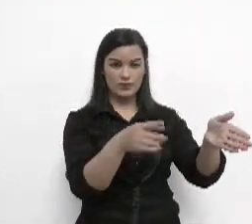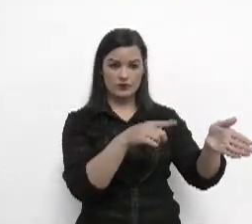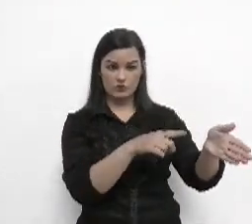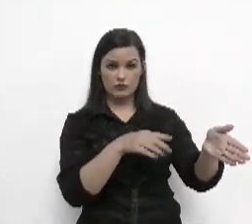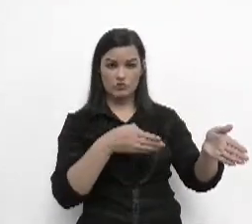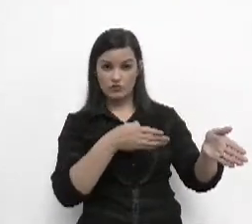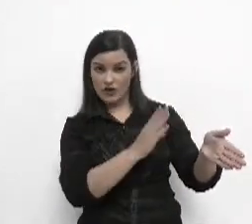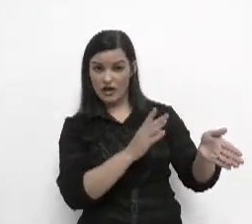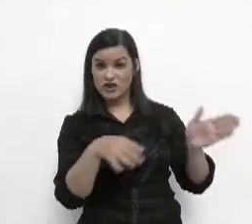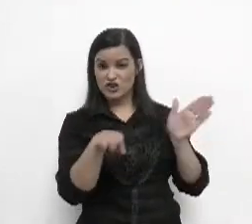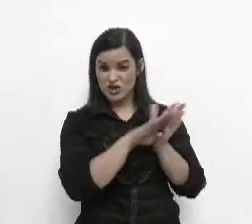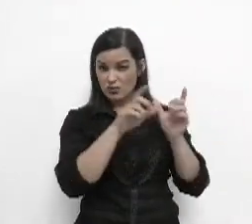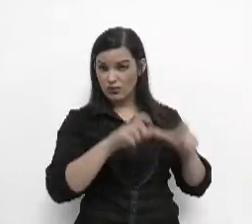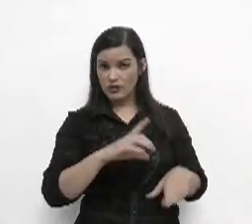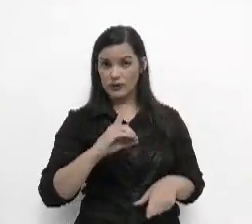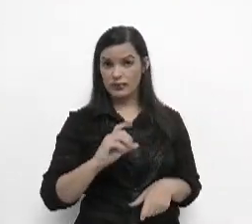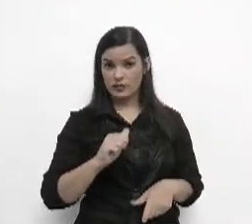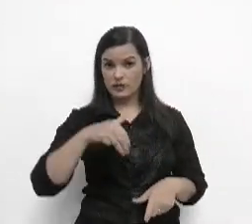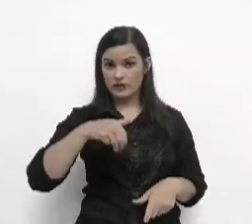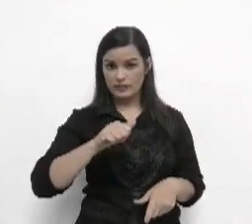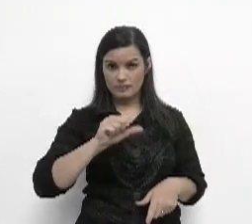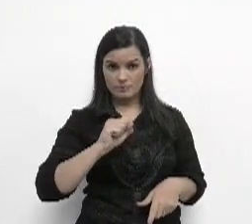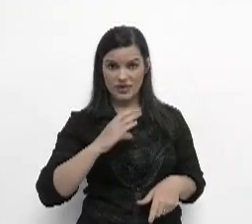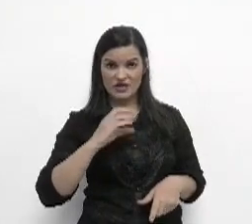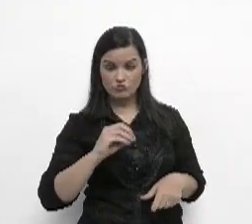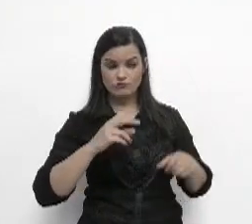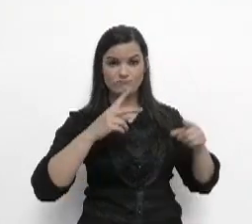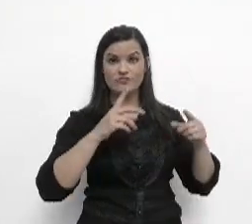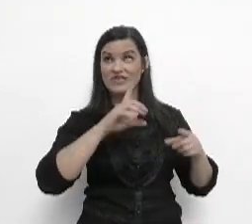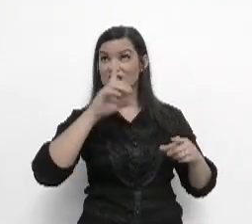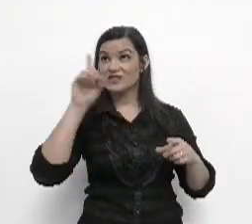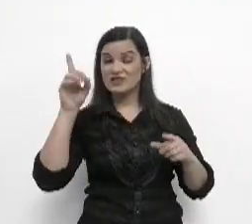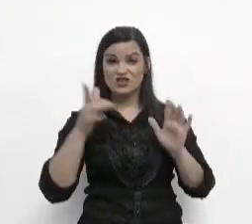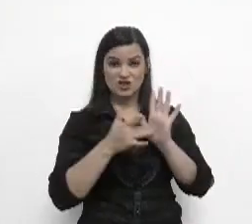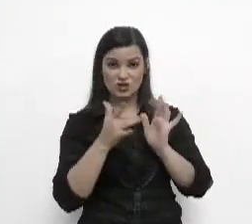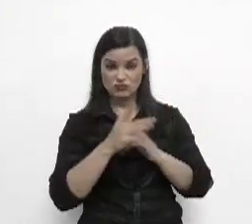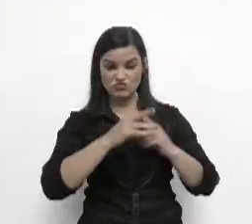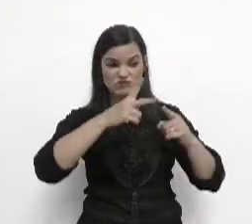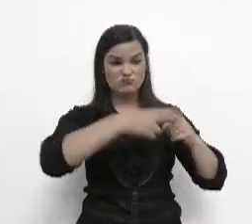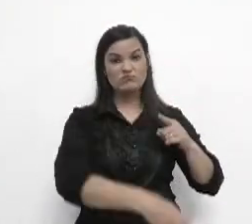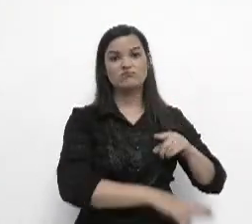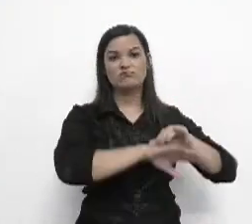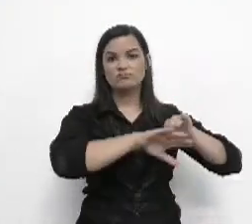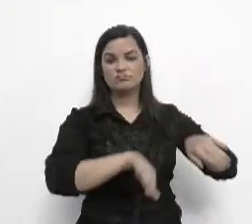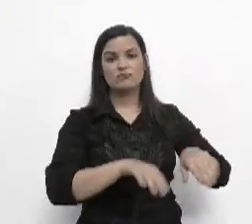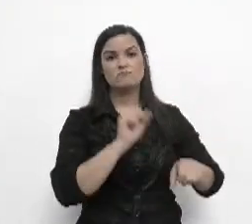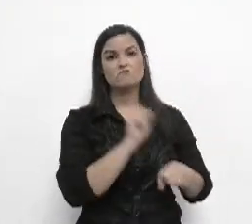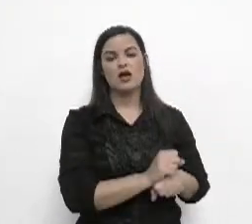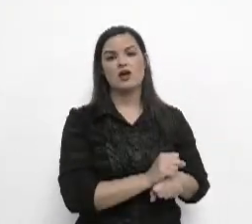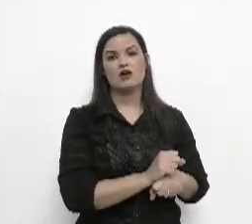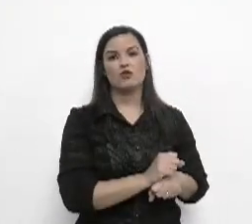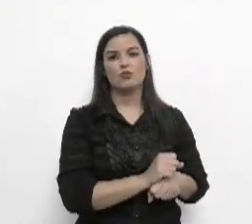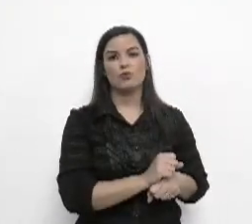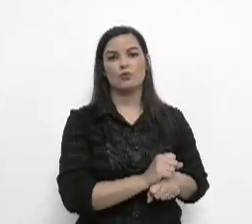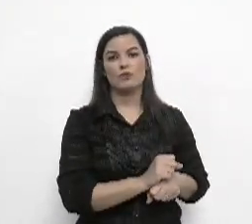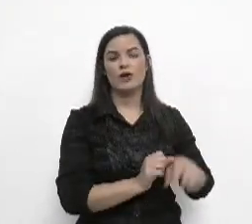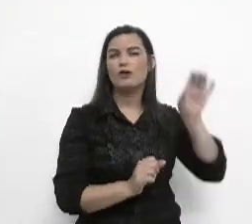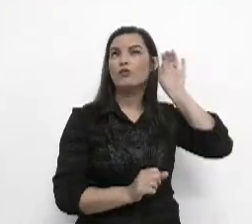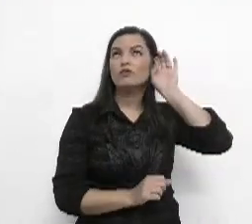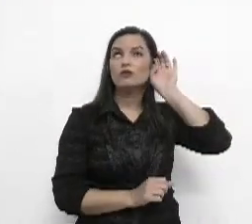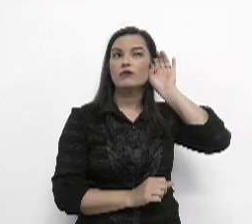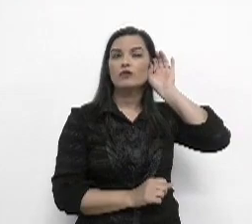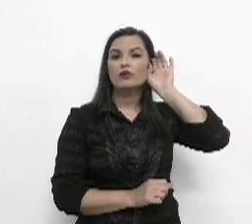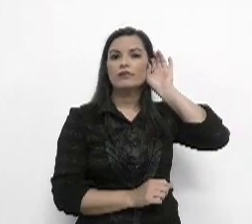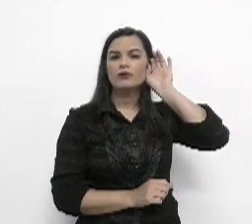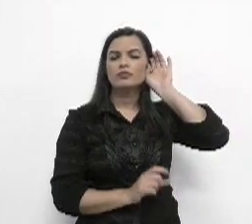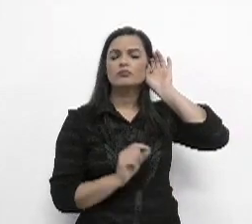para perseguir os cristãos foi cortado. 그때 하늘로부터 한 소리가 들립니다. E assim ouve-se uma voz dos céus. 사울아 사울아 사울을